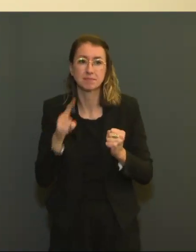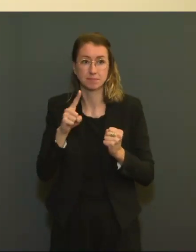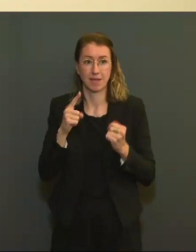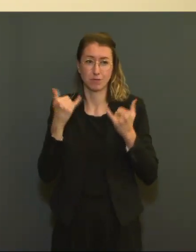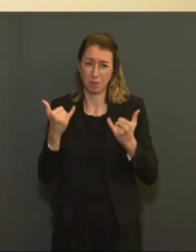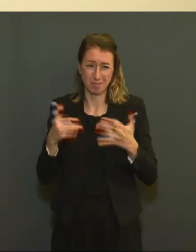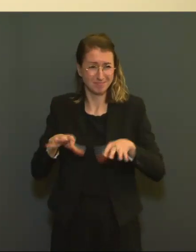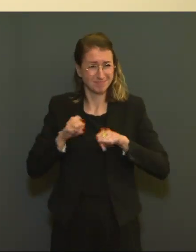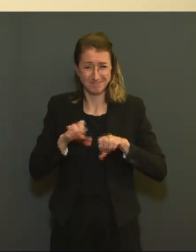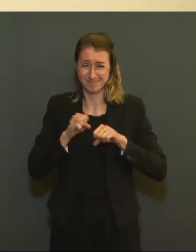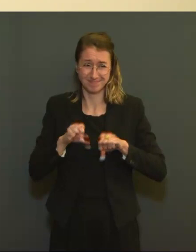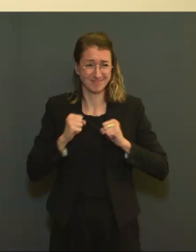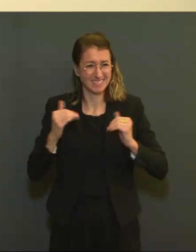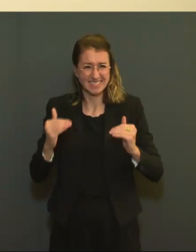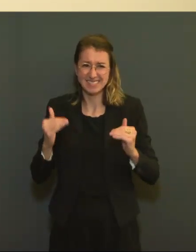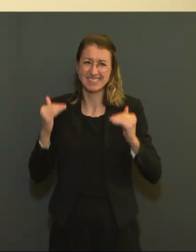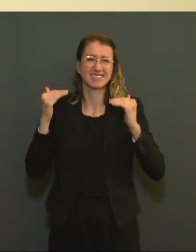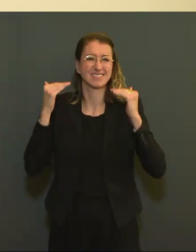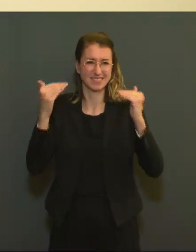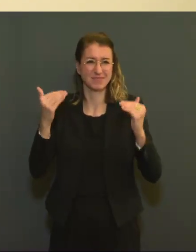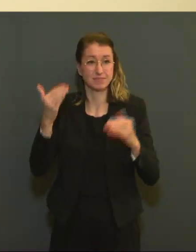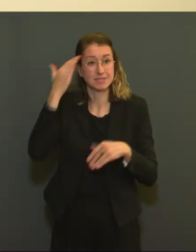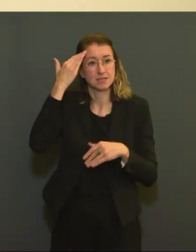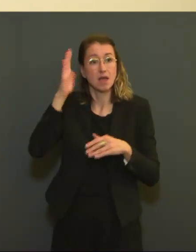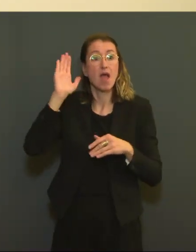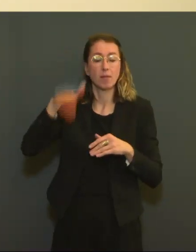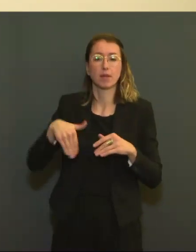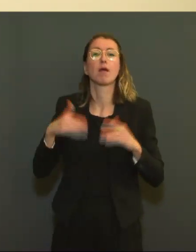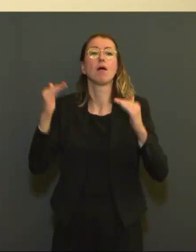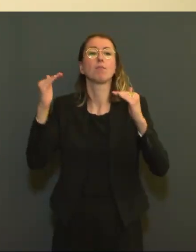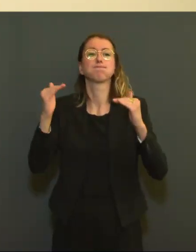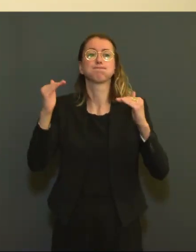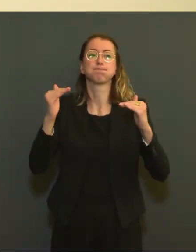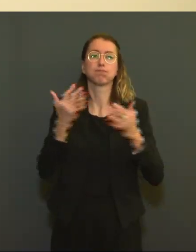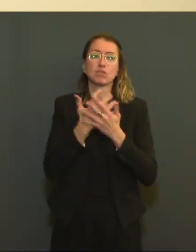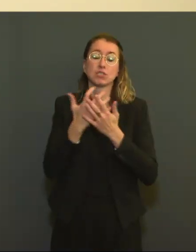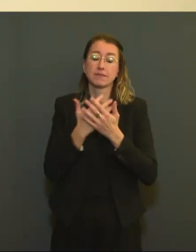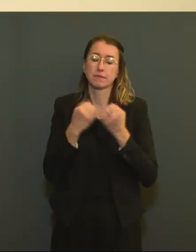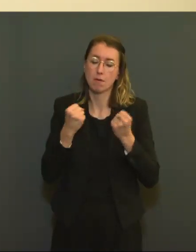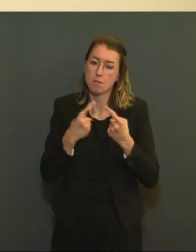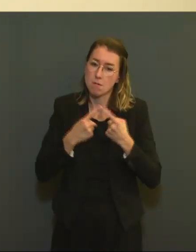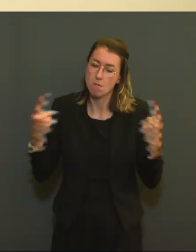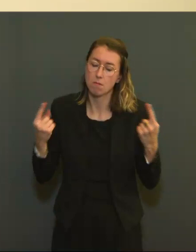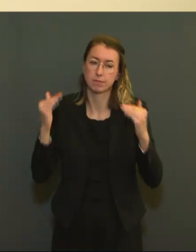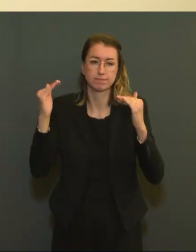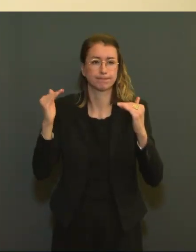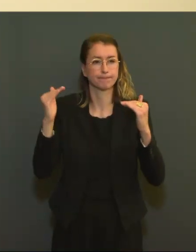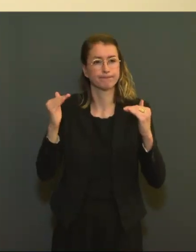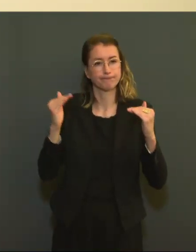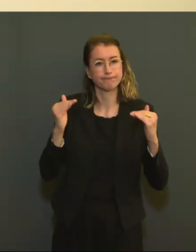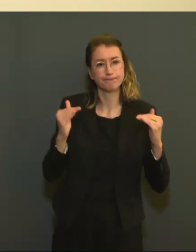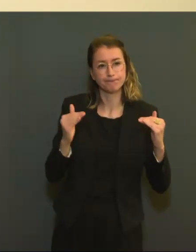beaucoup plus longtemps pour atteindre le même niveau bac au préalable si on vient de haut que si on coupe cette courbe à